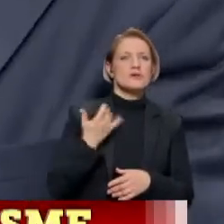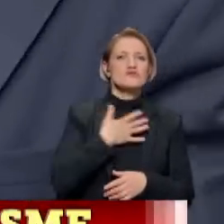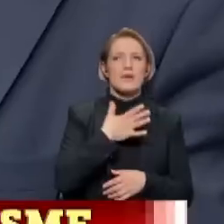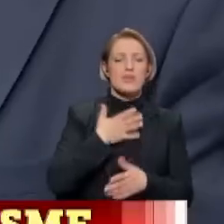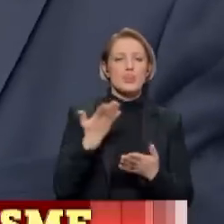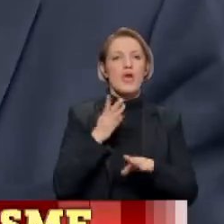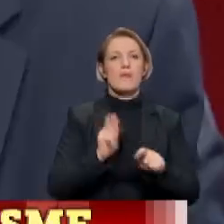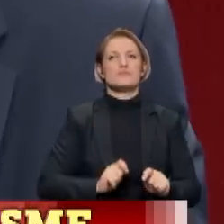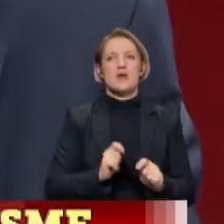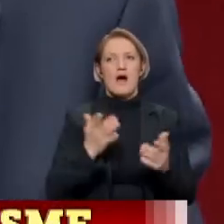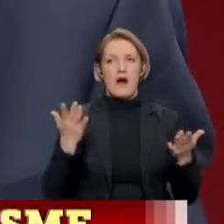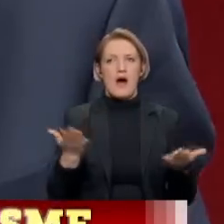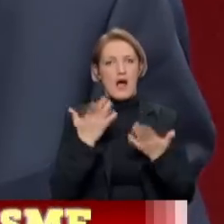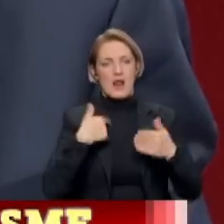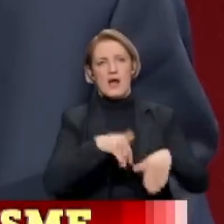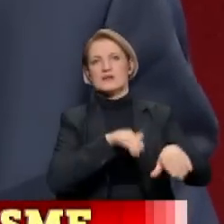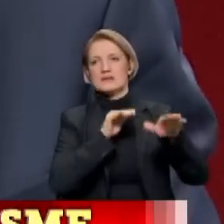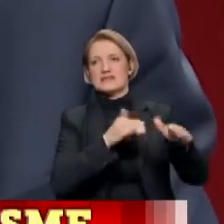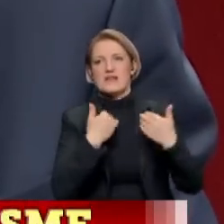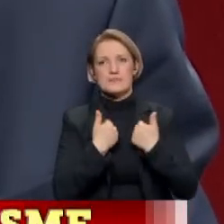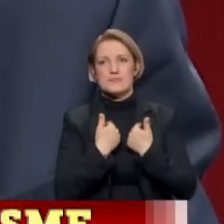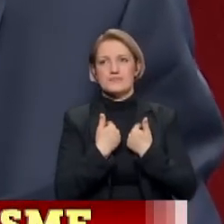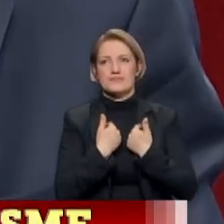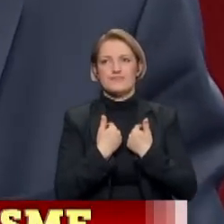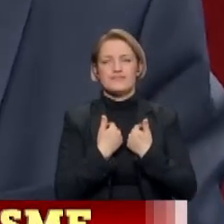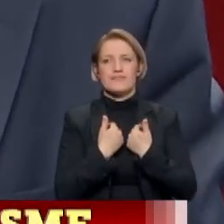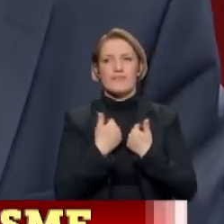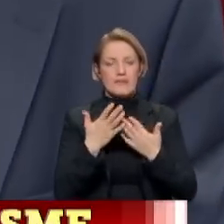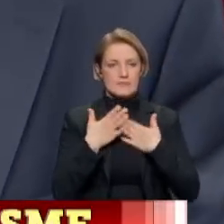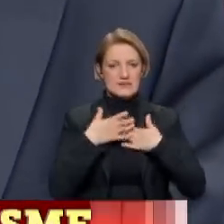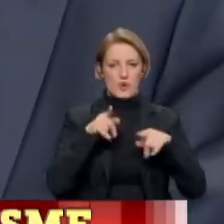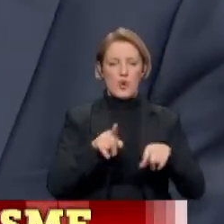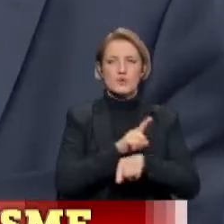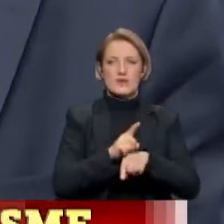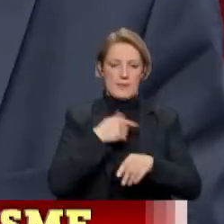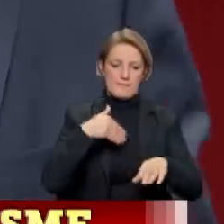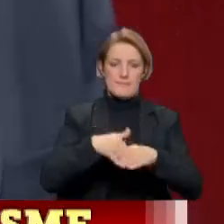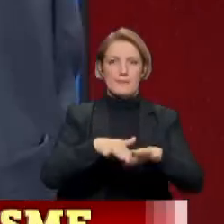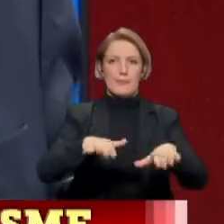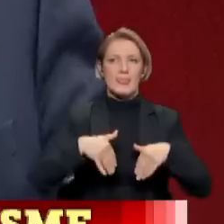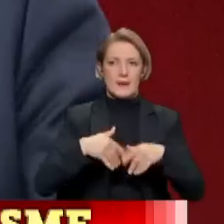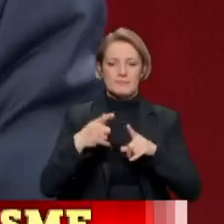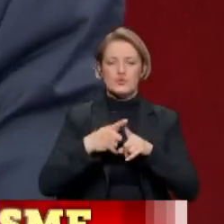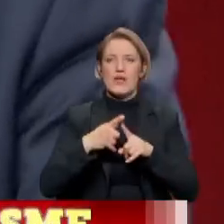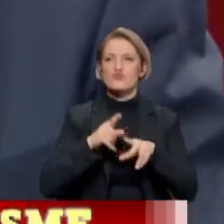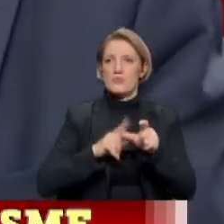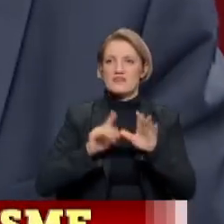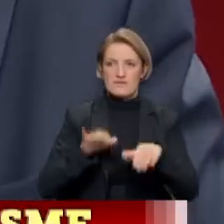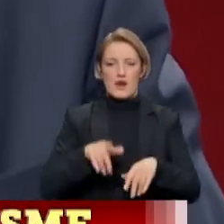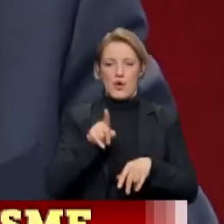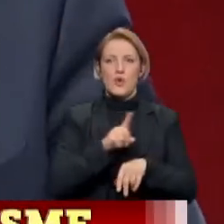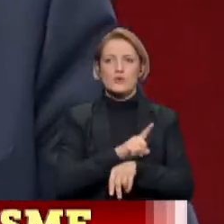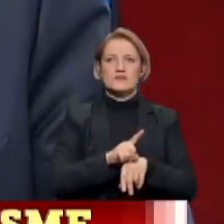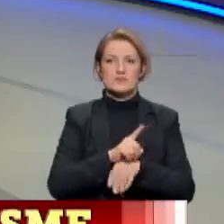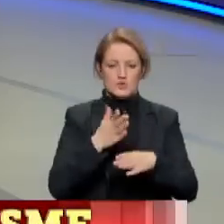Niye yaptınız? Hala arkasındayım. Hala. Biz o zaman, ben meclisteydim. Turan Çömez de vardı. Biz o